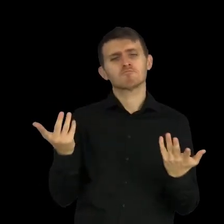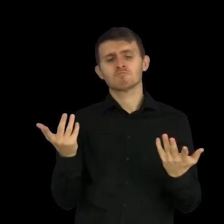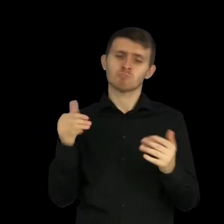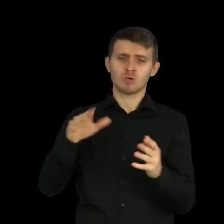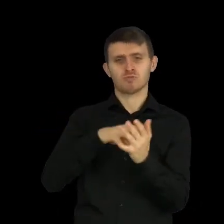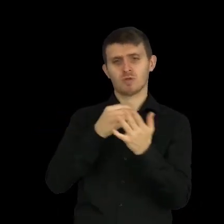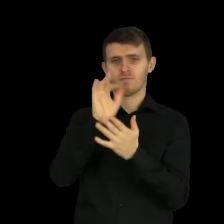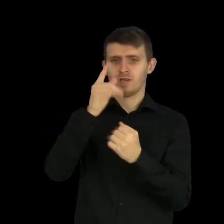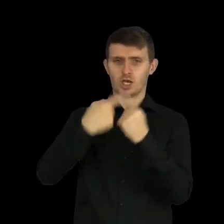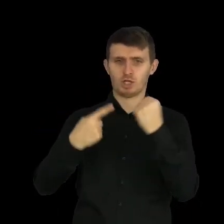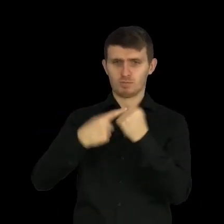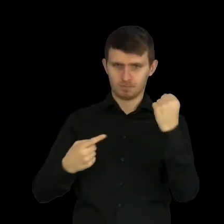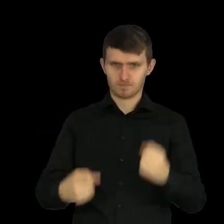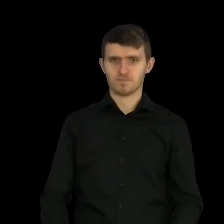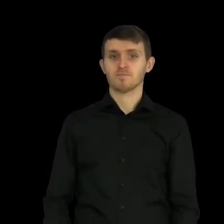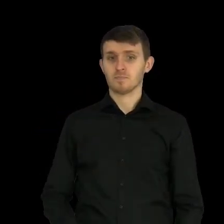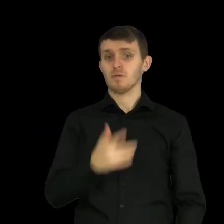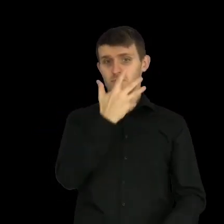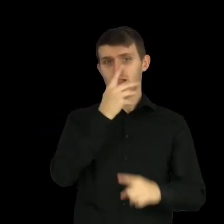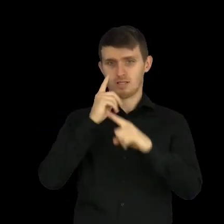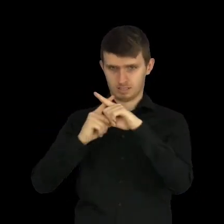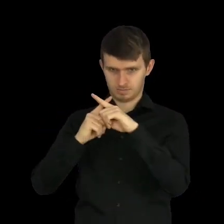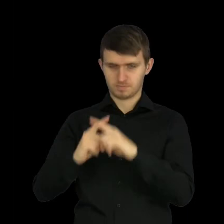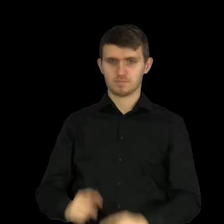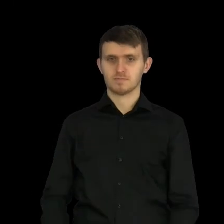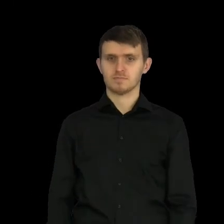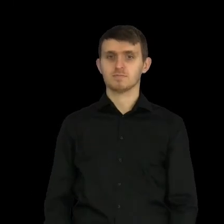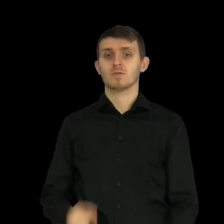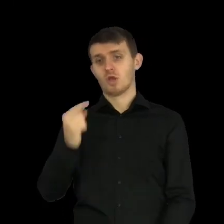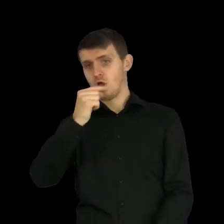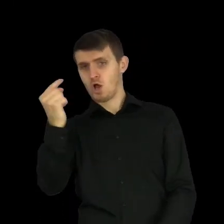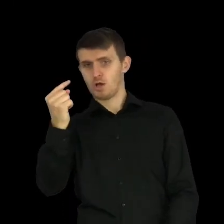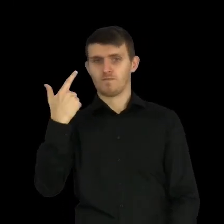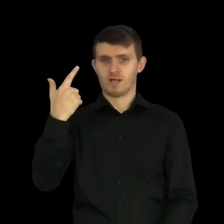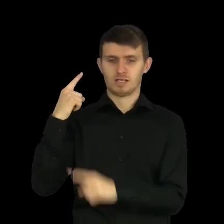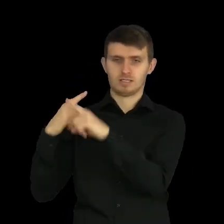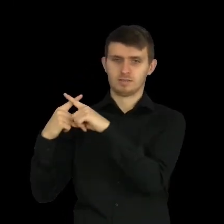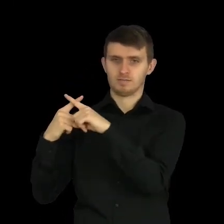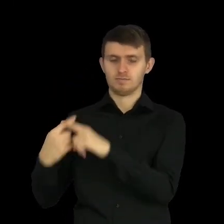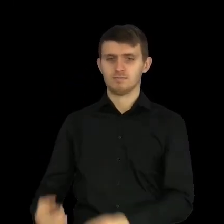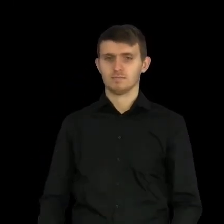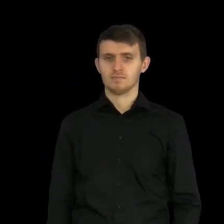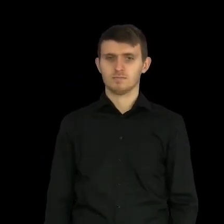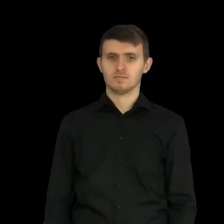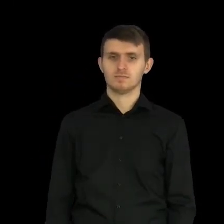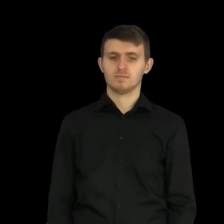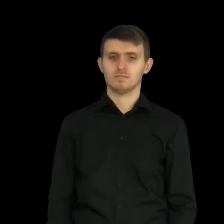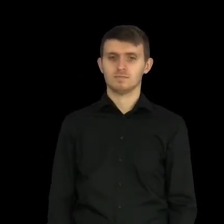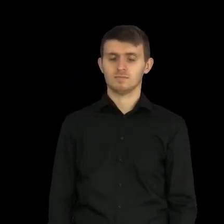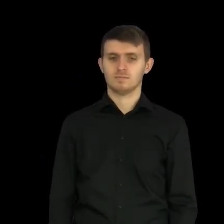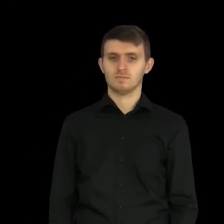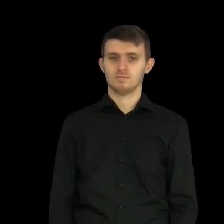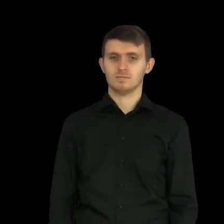nie wiemy co oznacza x Powiedzmy że Jaką liczbę mam zatem pięciokrotność tej liczby i od tego